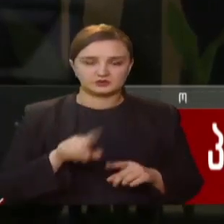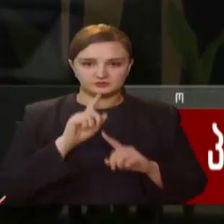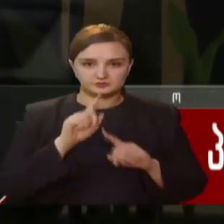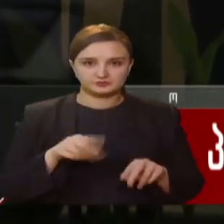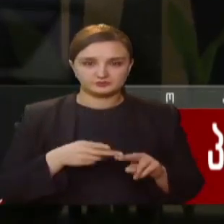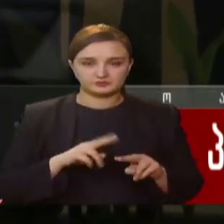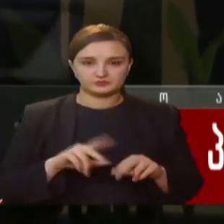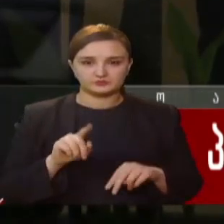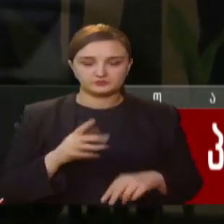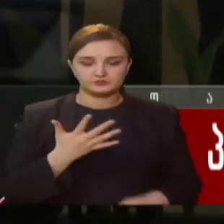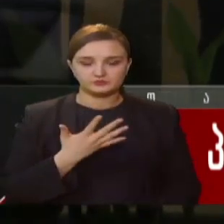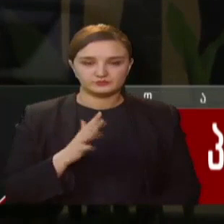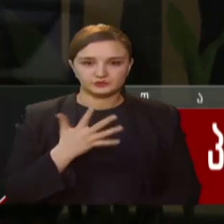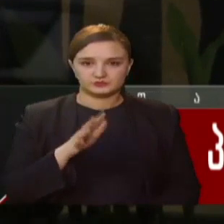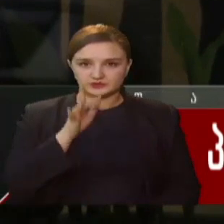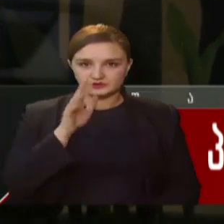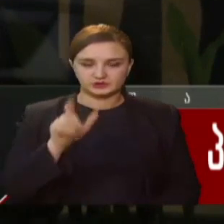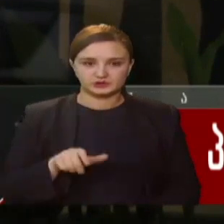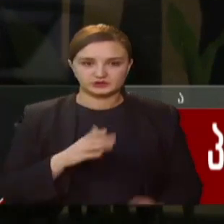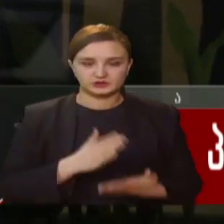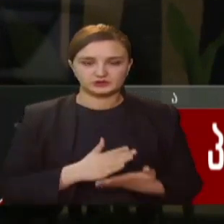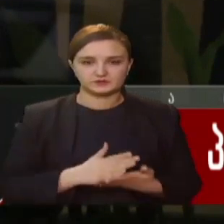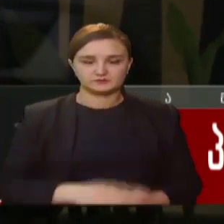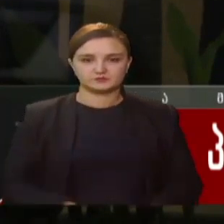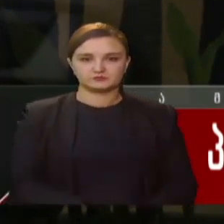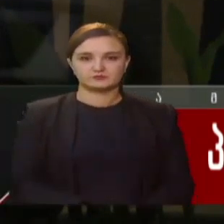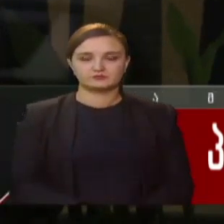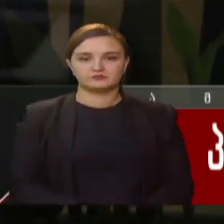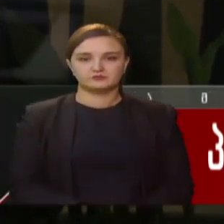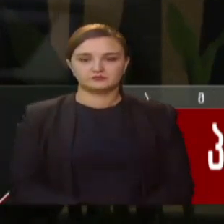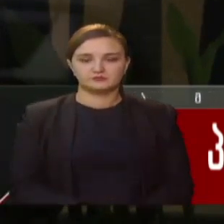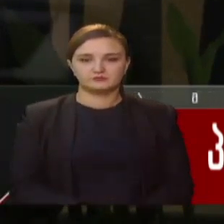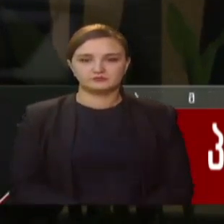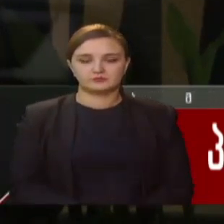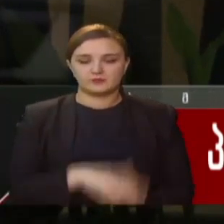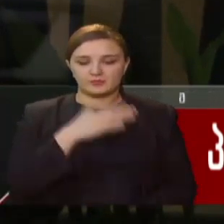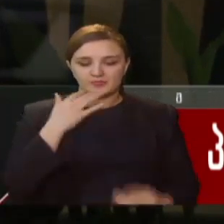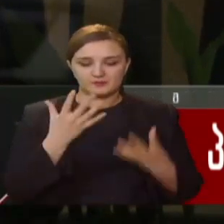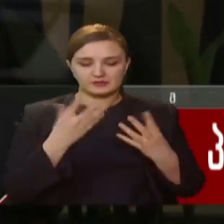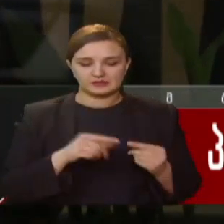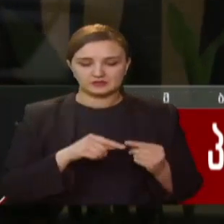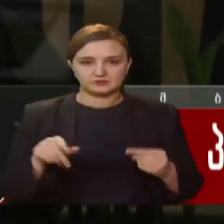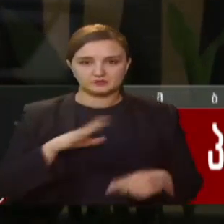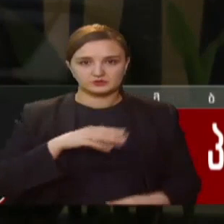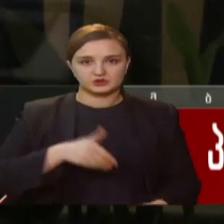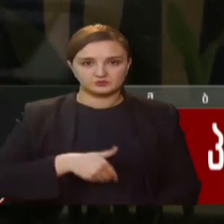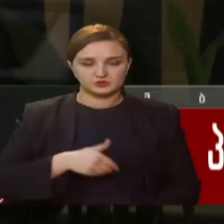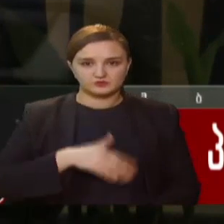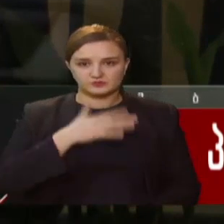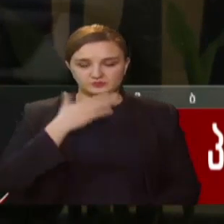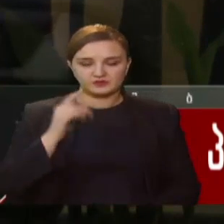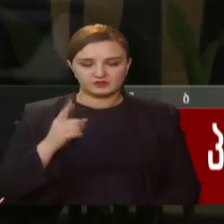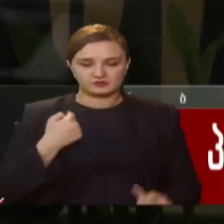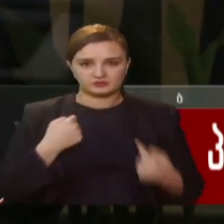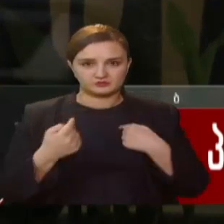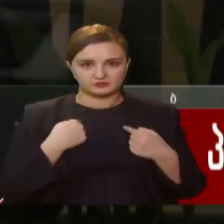რადგან 55 წლის არის, რადგან ამდენი დღის განმავლობაში შიმშილობდა, შემდეგ ძალიან ბევრი რაღაც